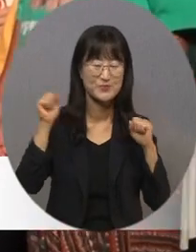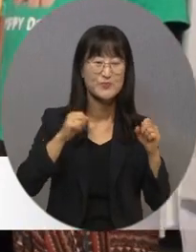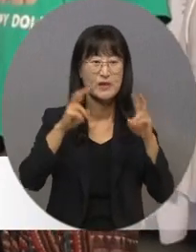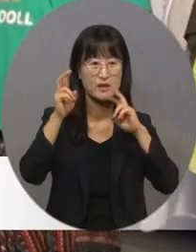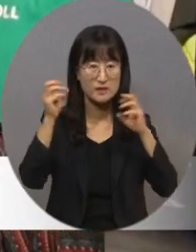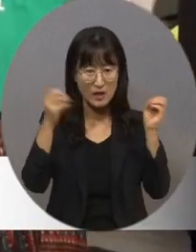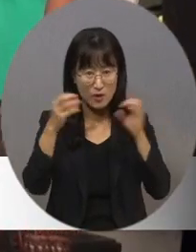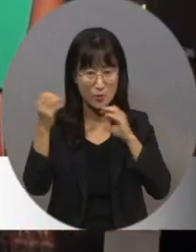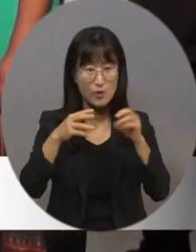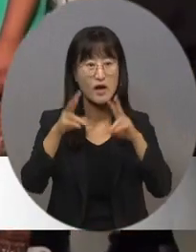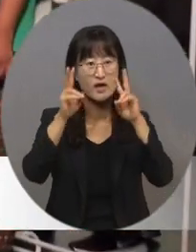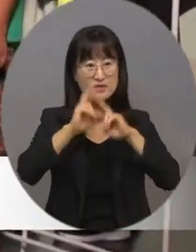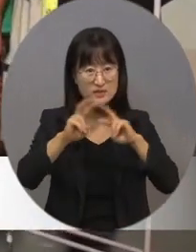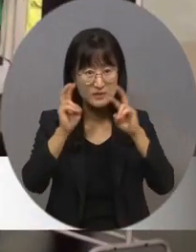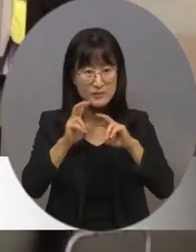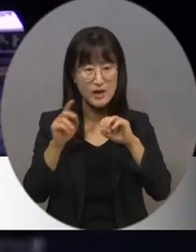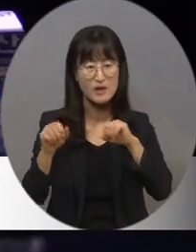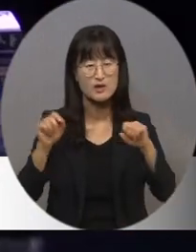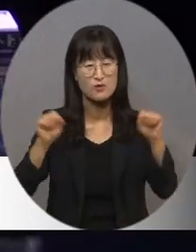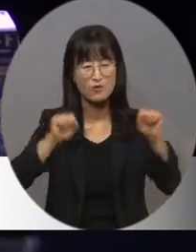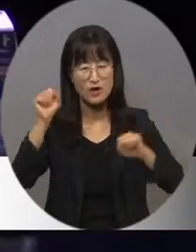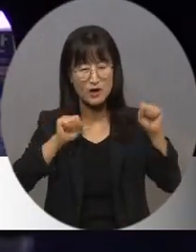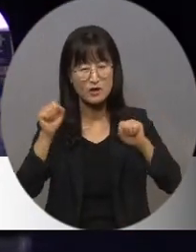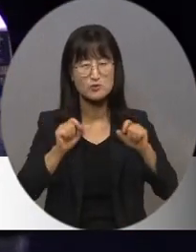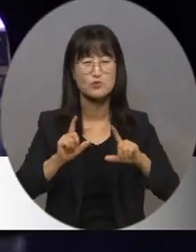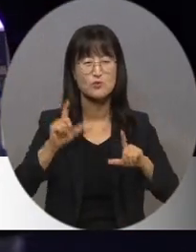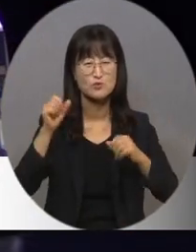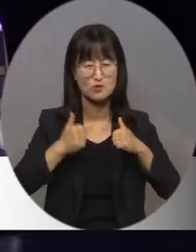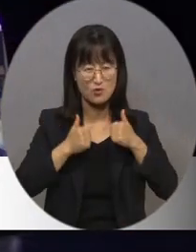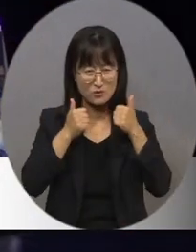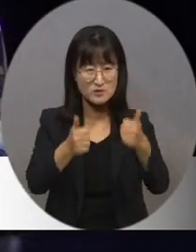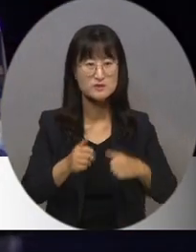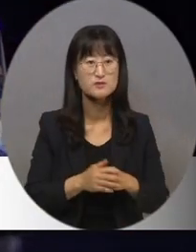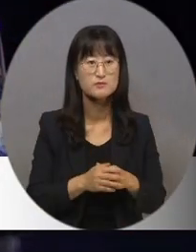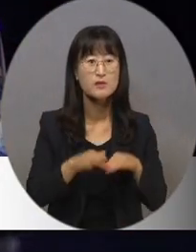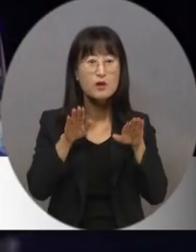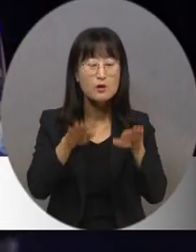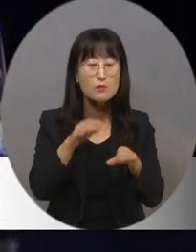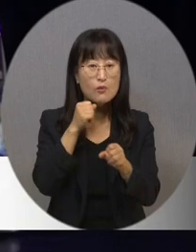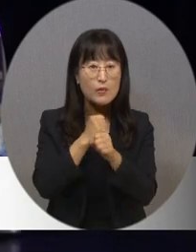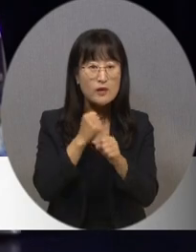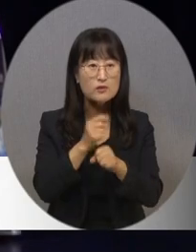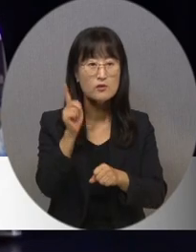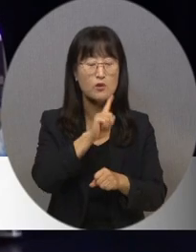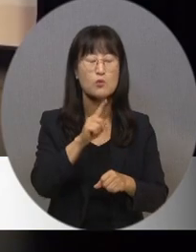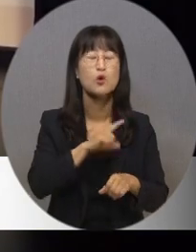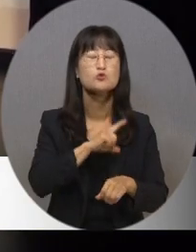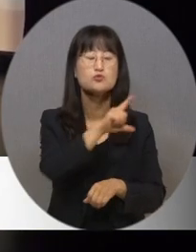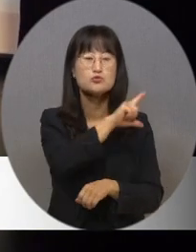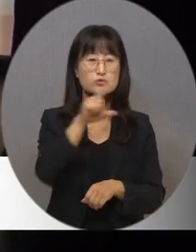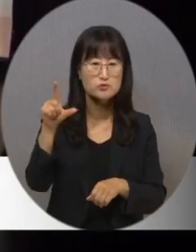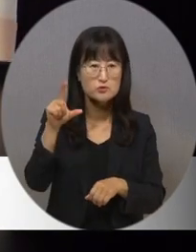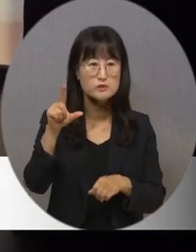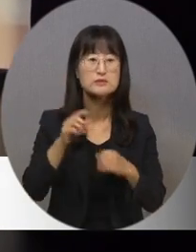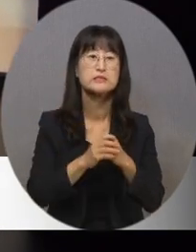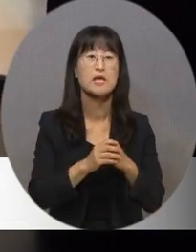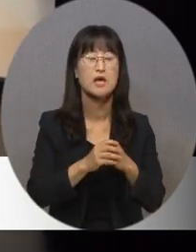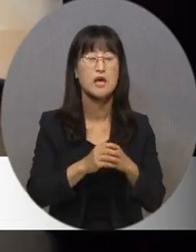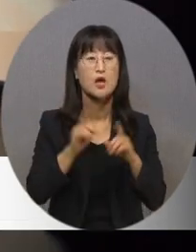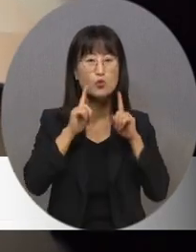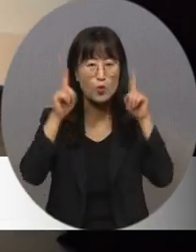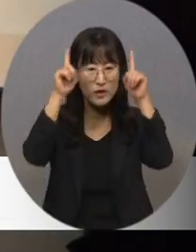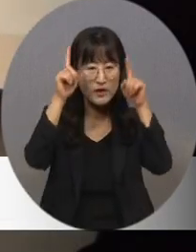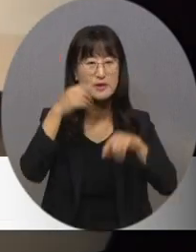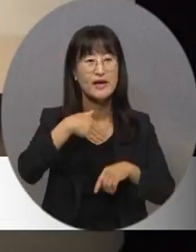음악으로 표현하느라 열심인 모습입니다. 이번 작품은 도깨비가 간다입니다. 동화로 알려진